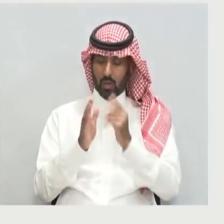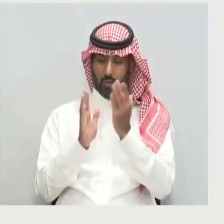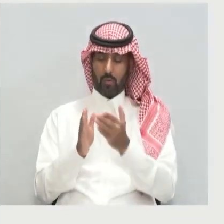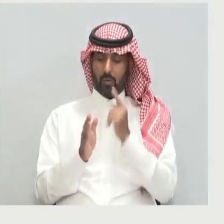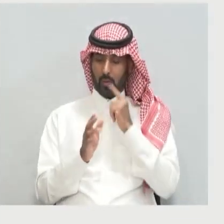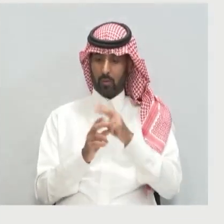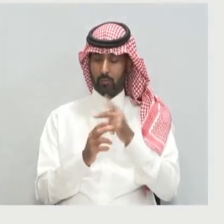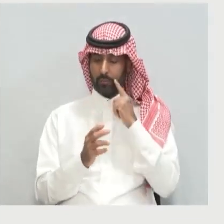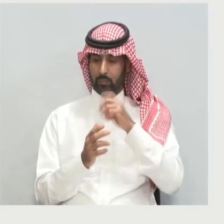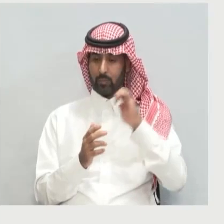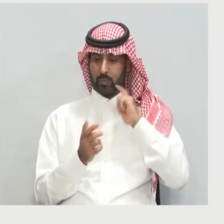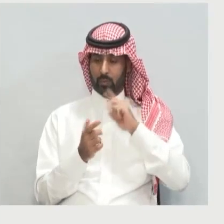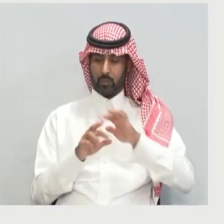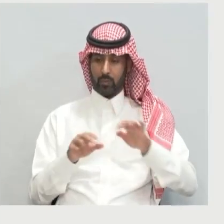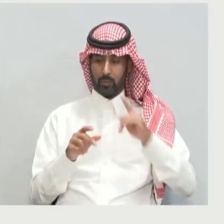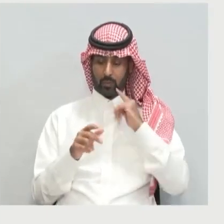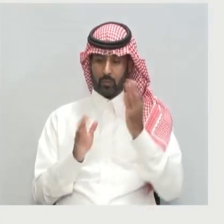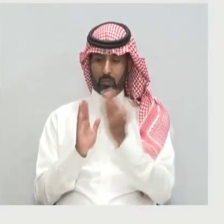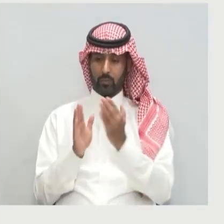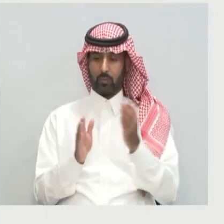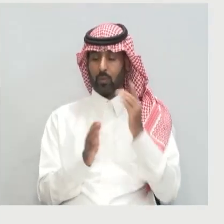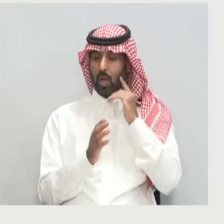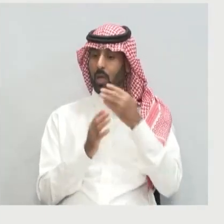الالكترونيه التابعه للجامعه